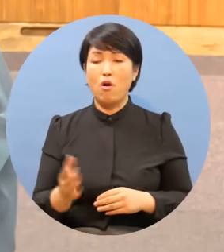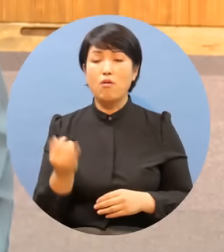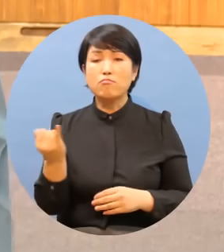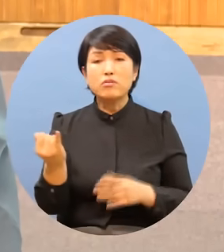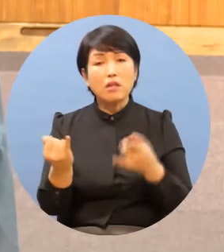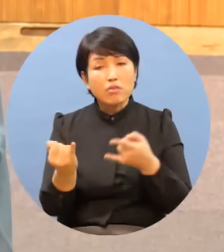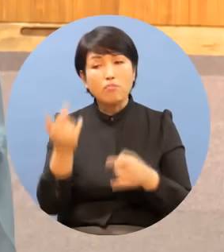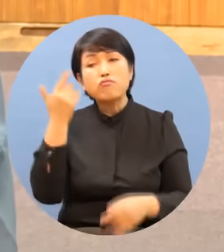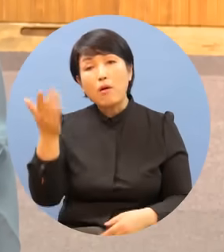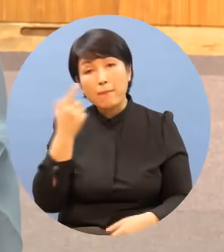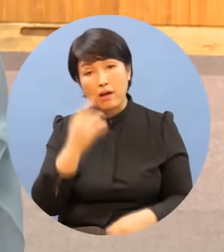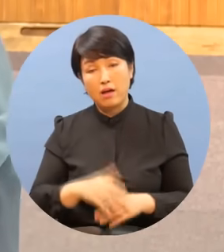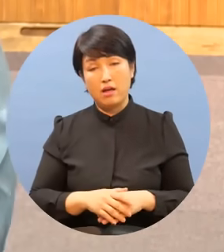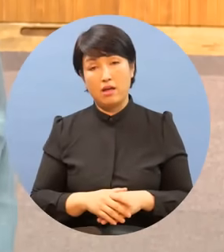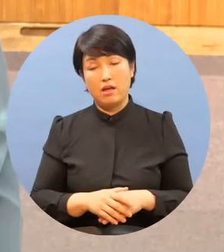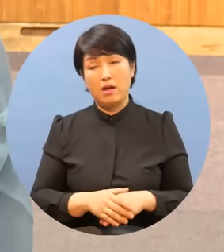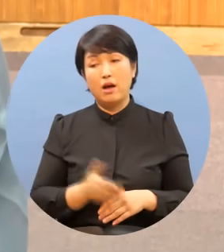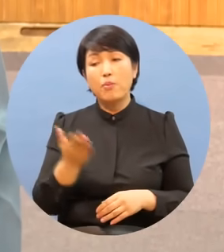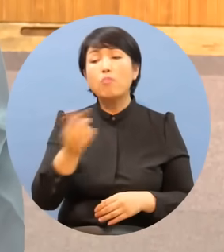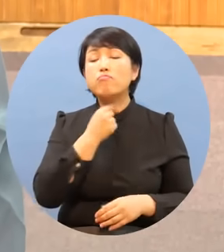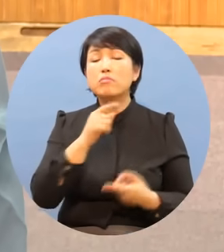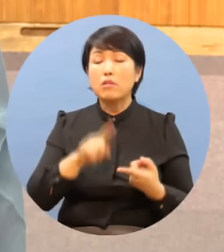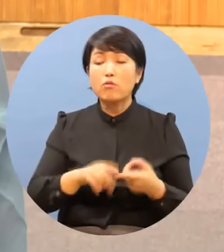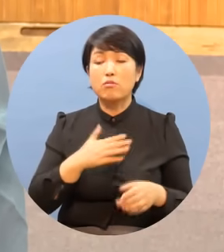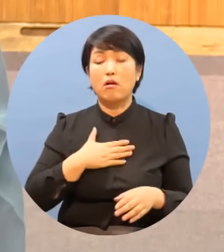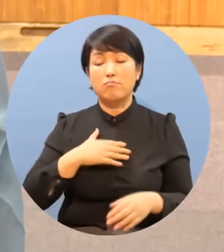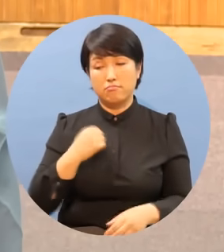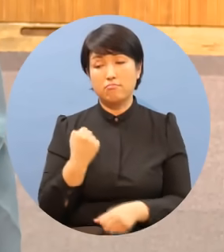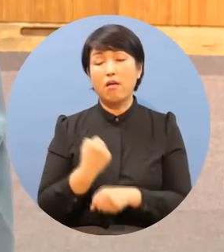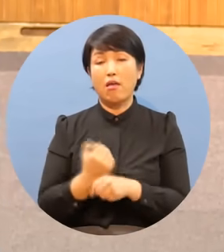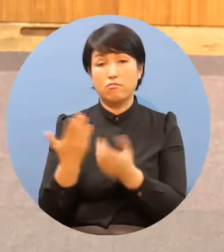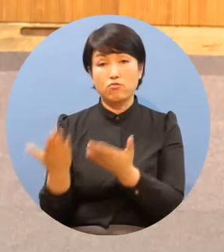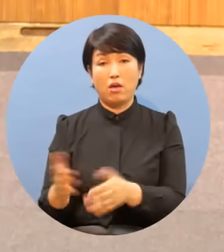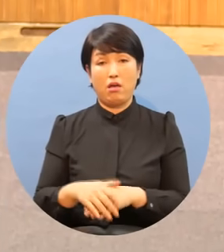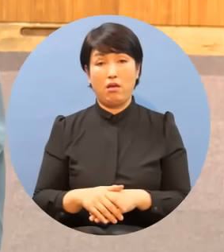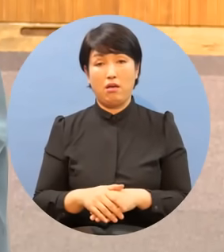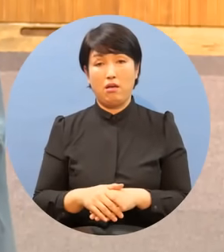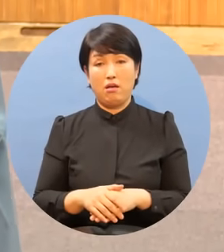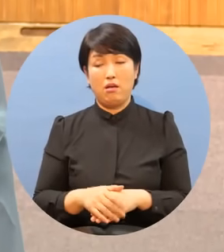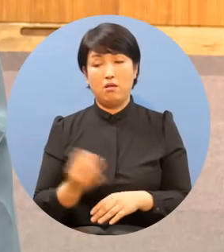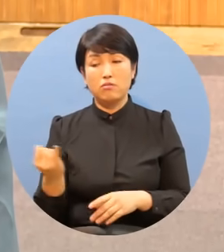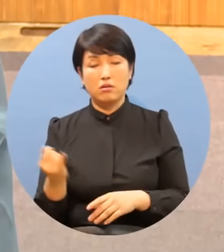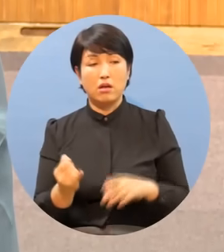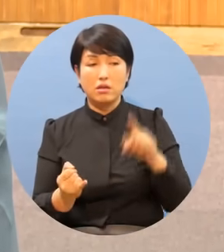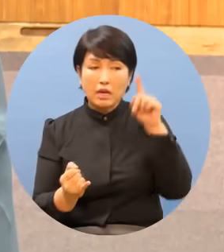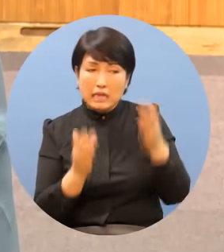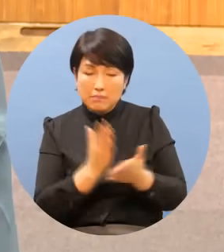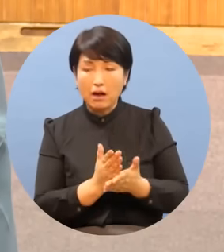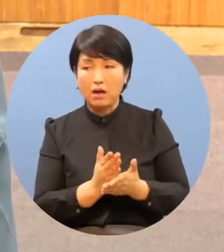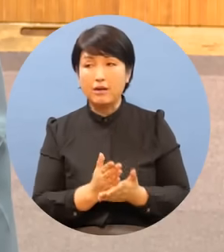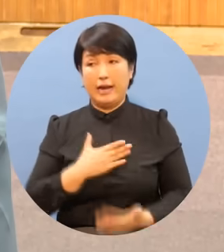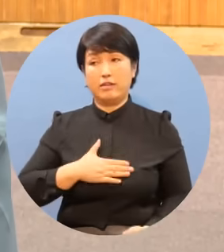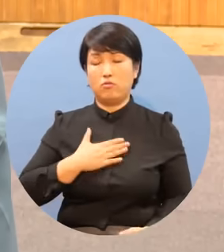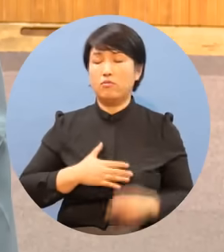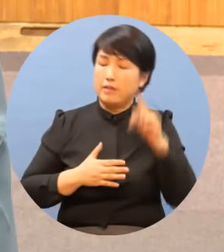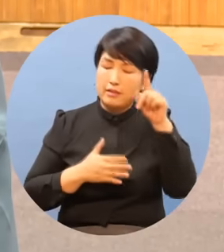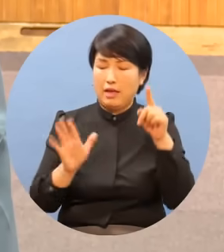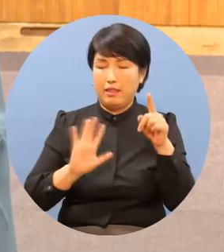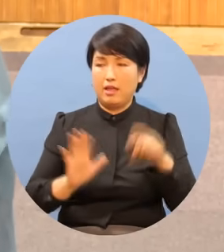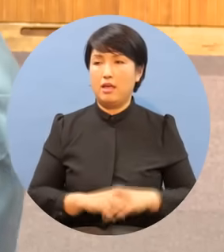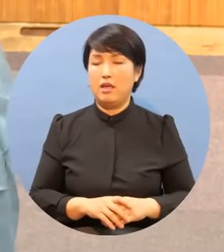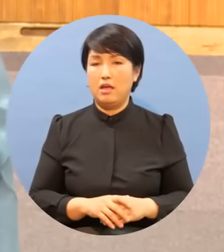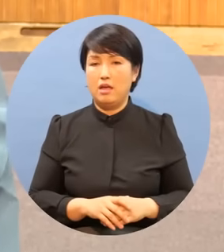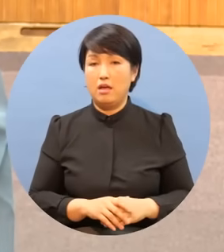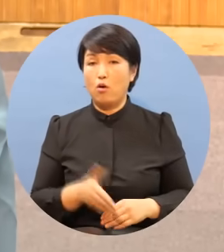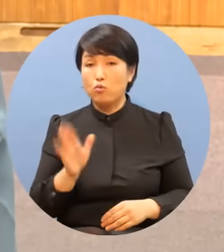그러니까 아내한테 어떻게 하면 되겠나? 그럼 네 하자는 대로 할게. 이래가지고 짜증 내지 마라. 그러면 짜증 안 낼게.